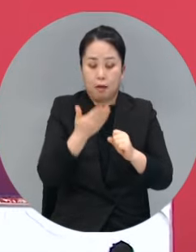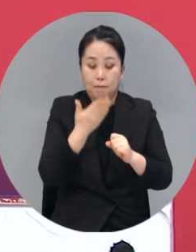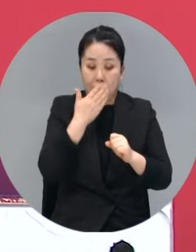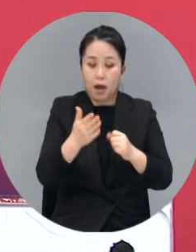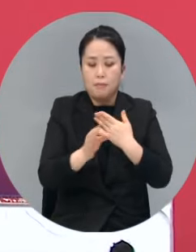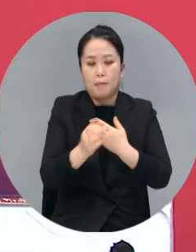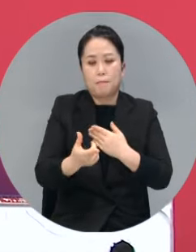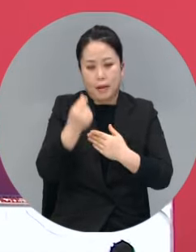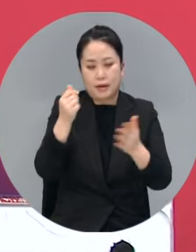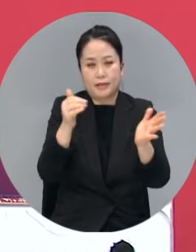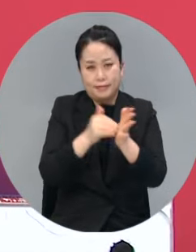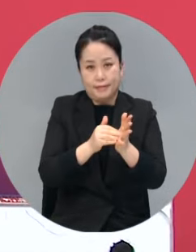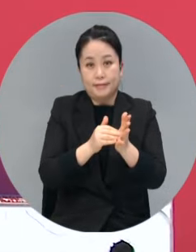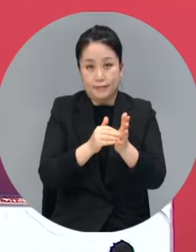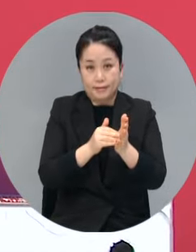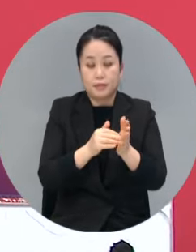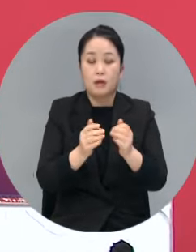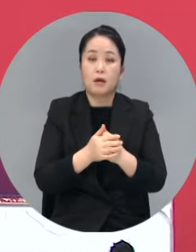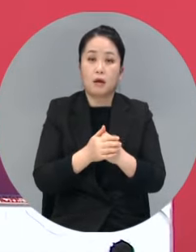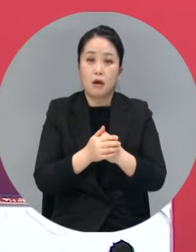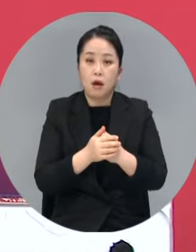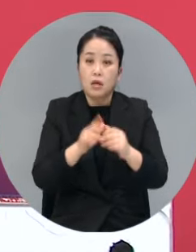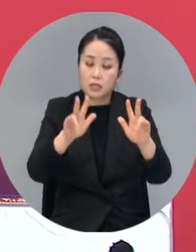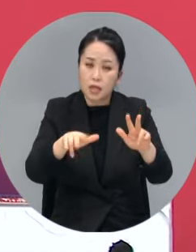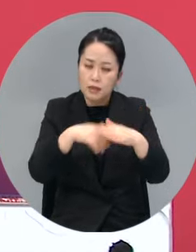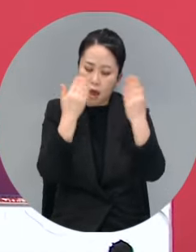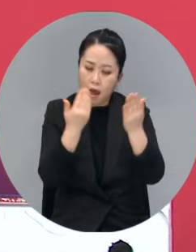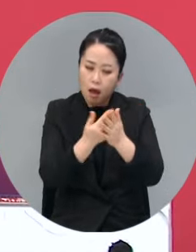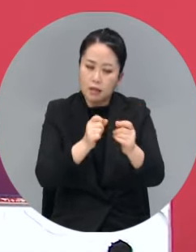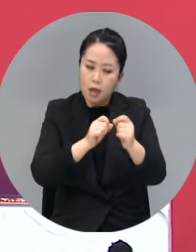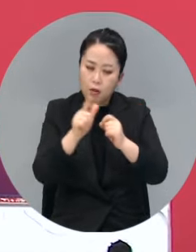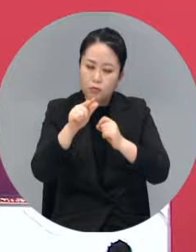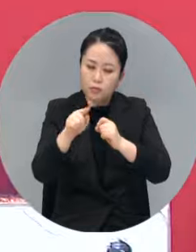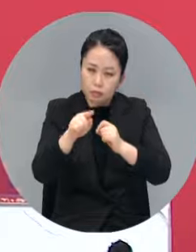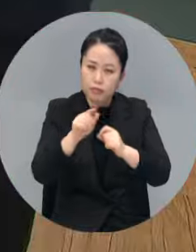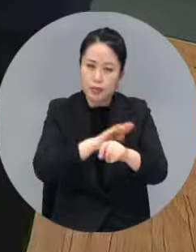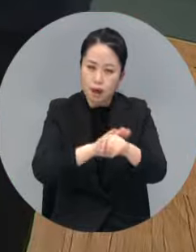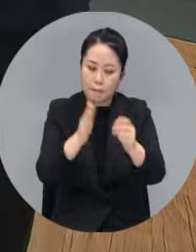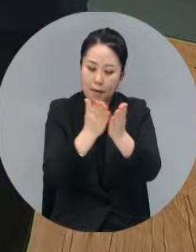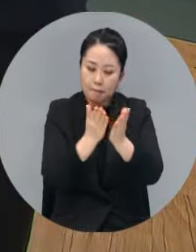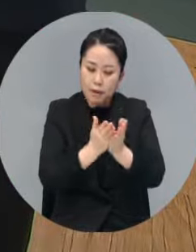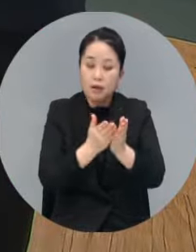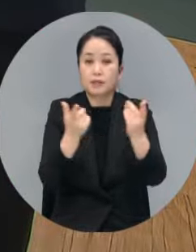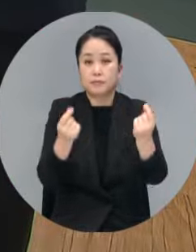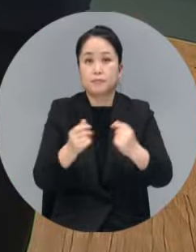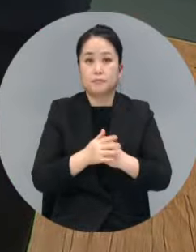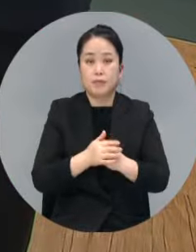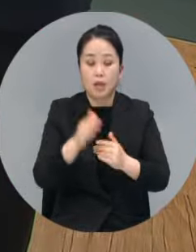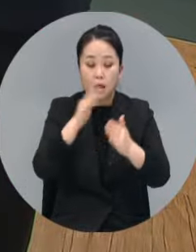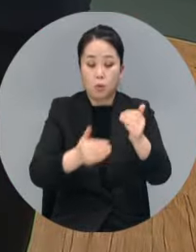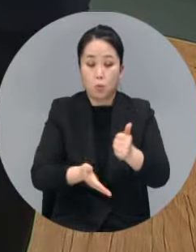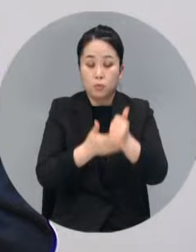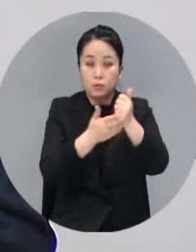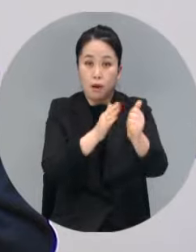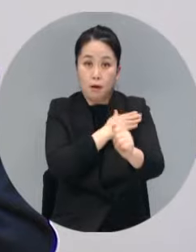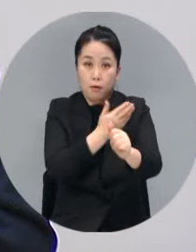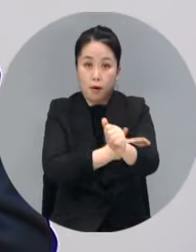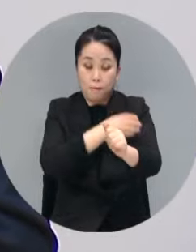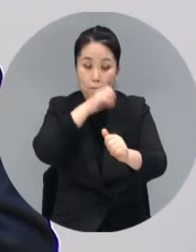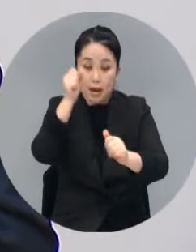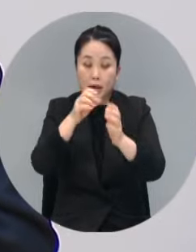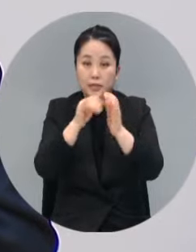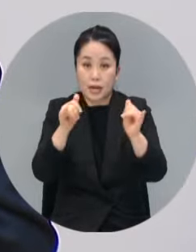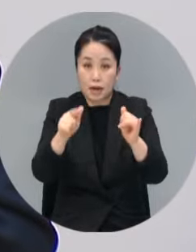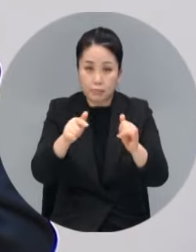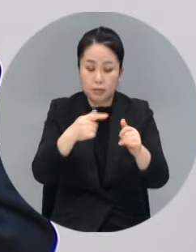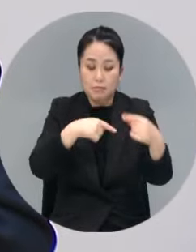될 것 같아요. 그래서 퍼즐이 이제 거의 맞춰서 가는 것 같아요. 공천권을 따낸 후보는 더불어민주당